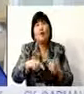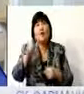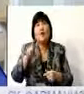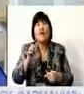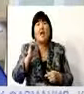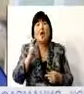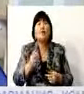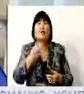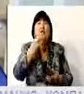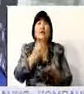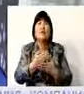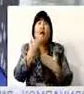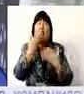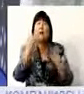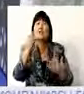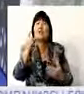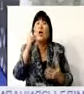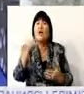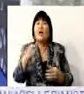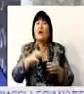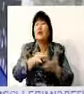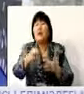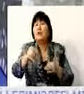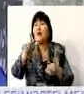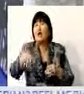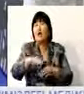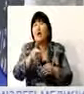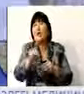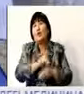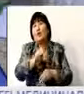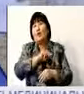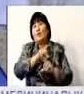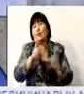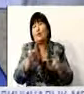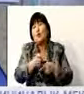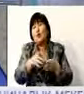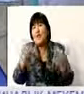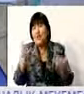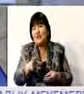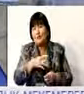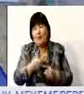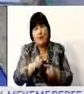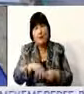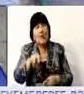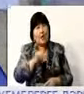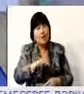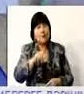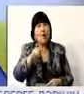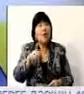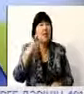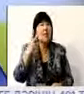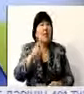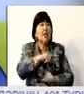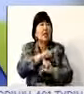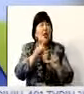әлеуметтік жауапкершілігі халық арасында Шанхай аталып кеткен шет аймақтың тұрғындарына емдеу мекемесі өте қажет болатын. Осыған дейін жұмыс істеген нөмірі 2-ші